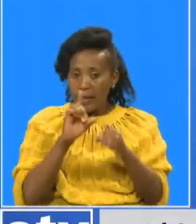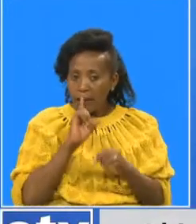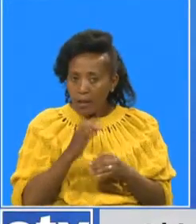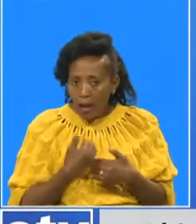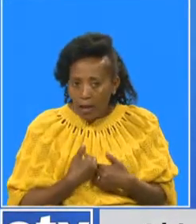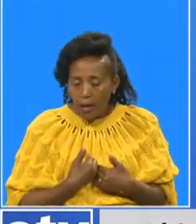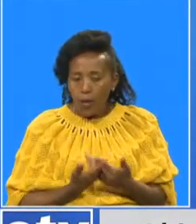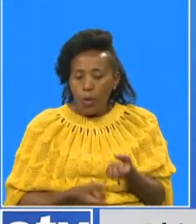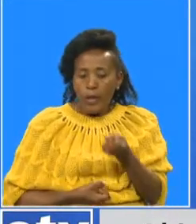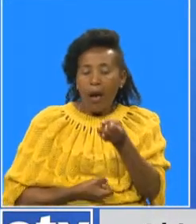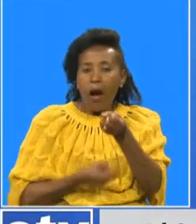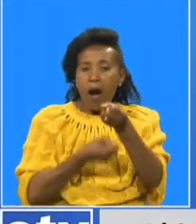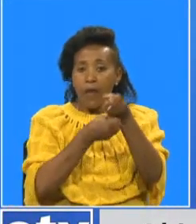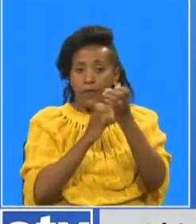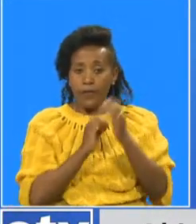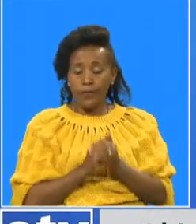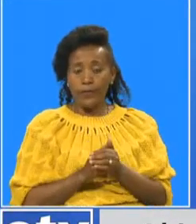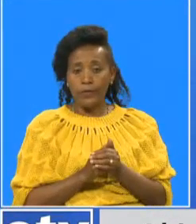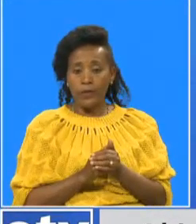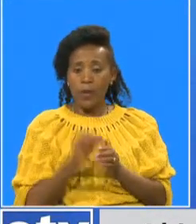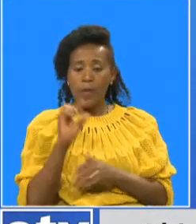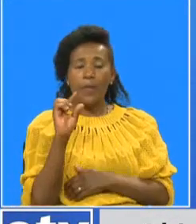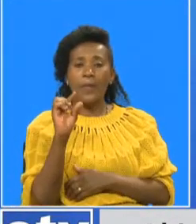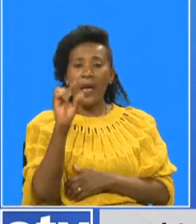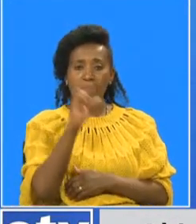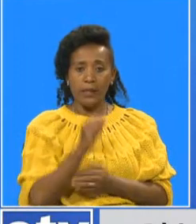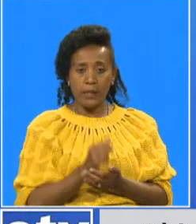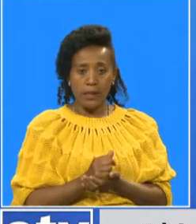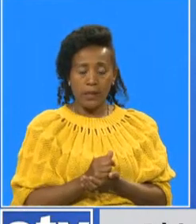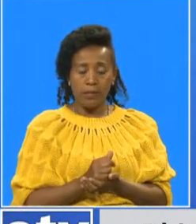ያለው ድጋፍ ቢያንስ